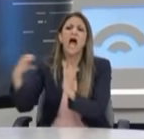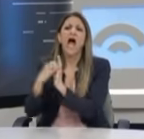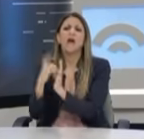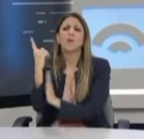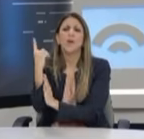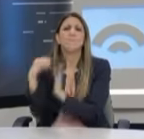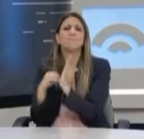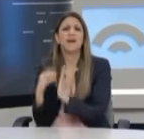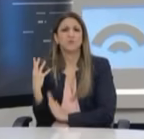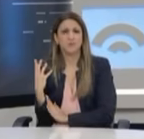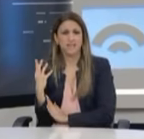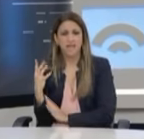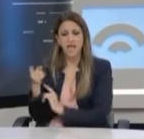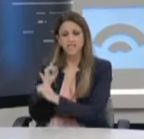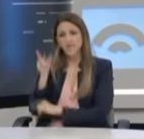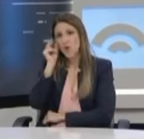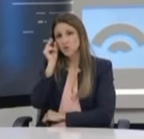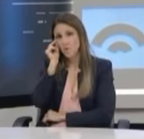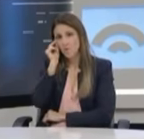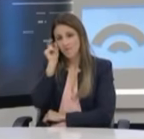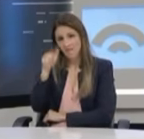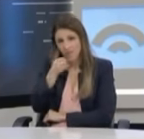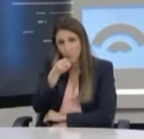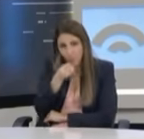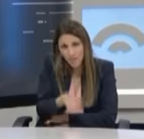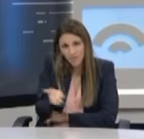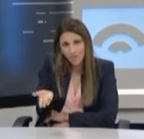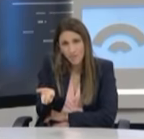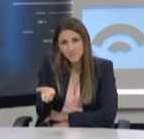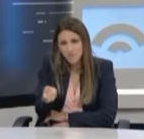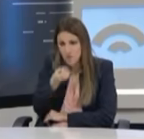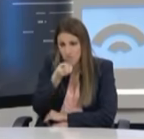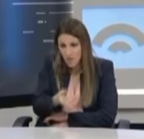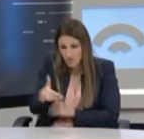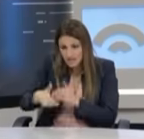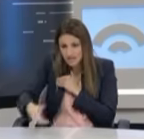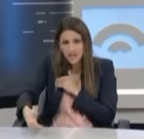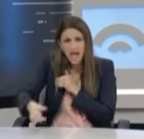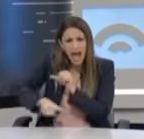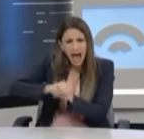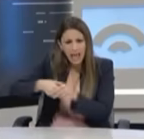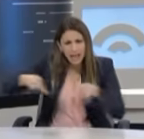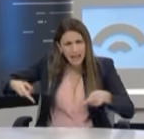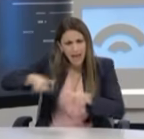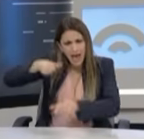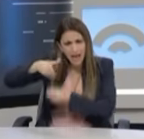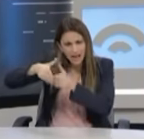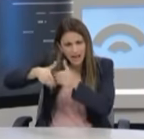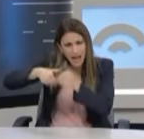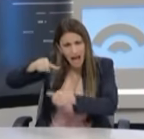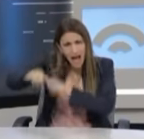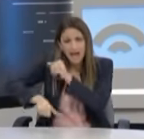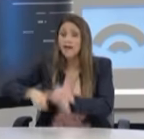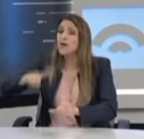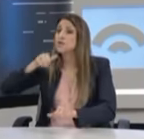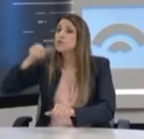της Συμφωνίας των Πρεσπών. Εδώ αποκαλύπτεται ότι ακόμα και οι μετέωρες αλλαγές στο Σύνταγμα των Σκοπίων